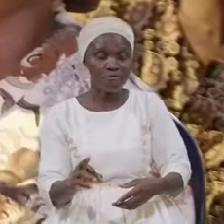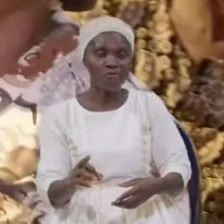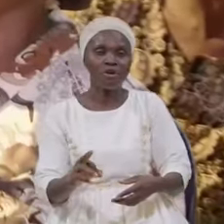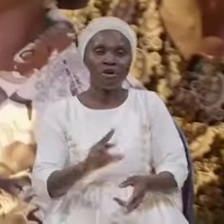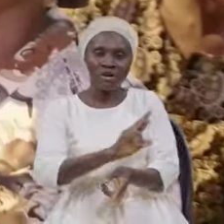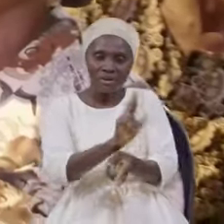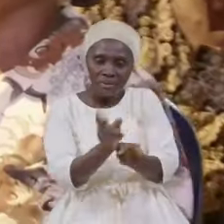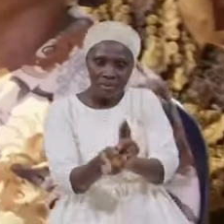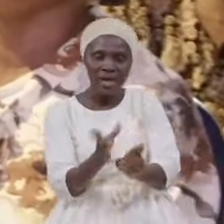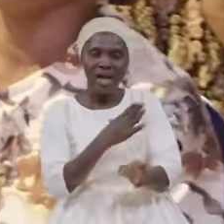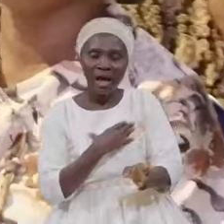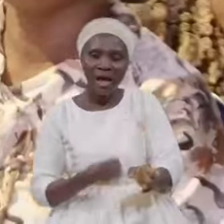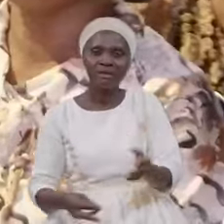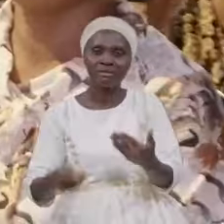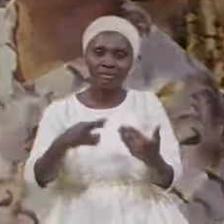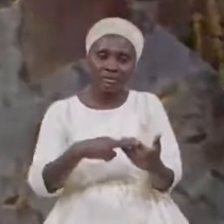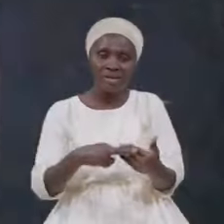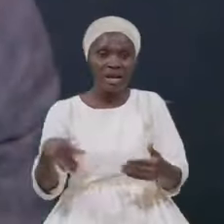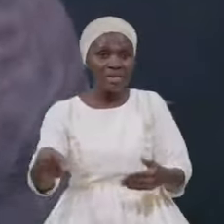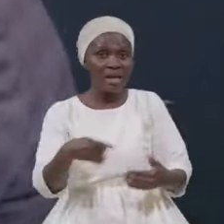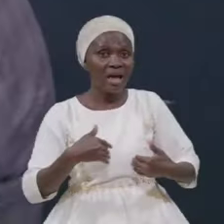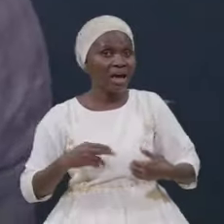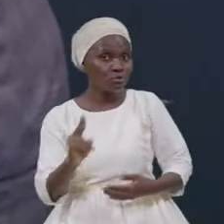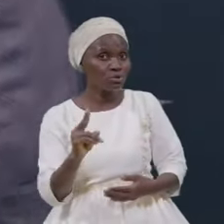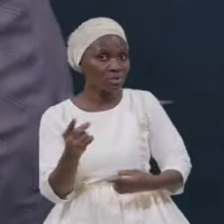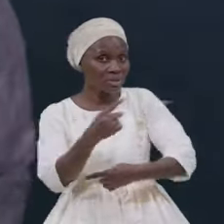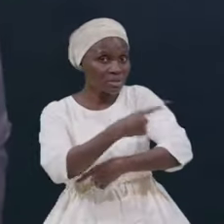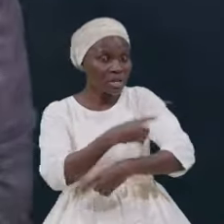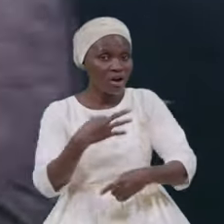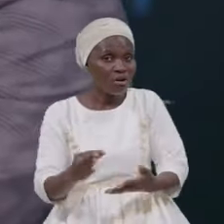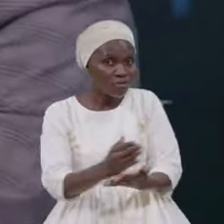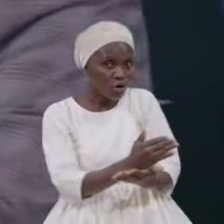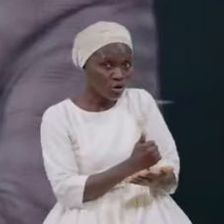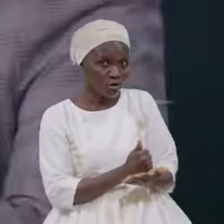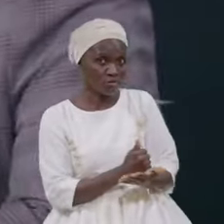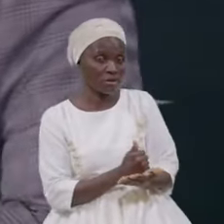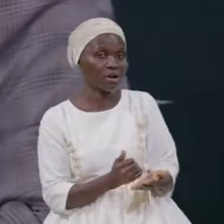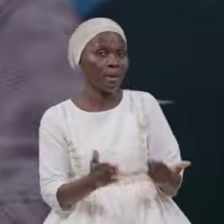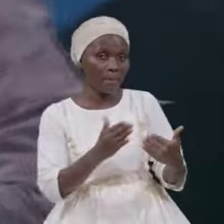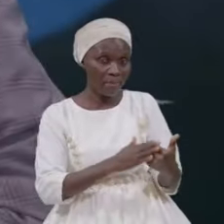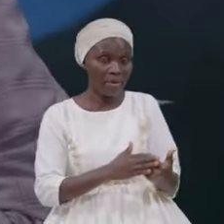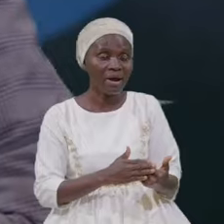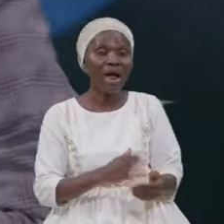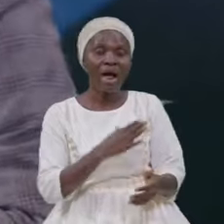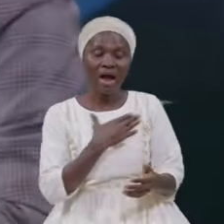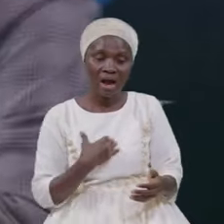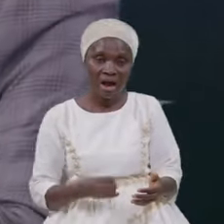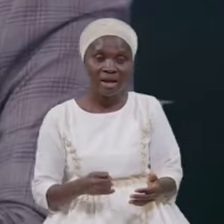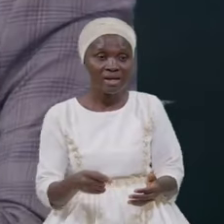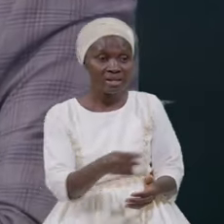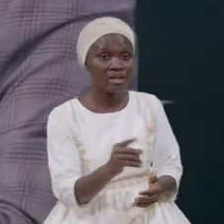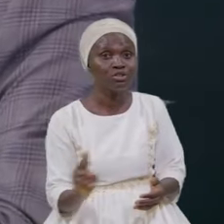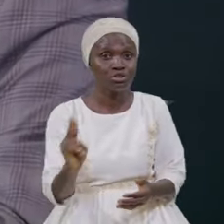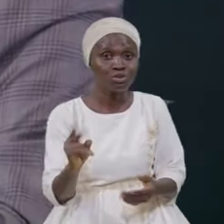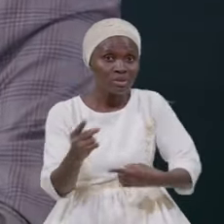bon usage. Ils ont utilisé le jour de guérison, ils en ont fait usage. Et ils ont utilisé le jour de la rédemption. Très